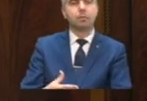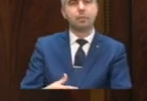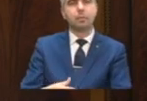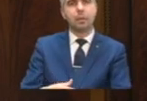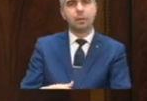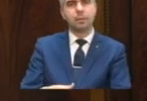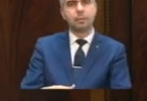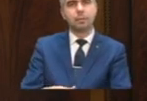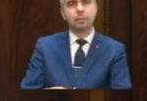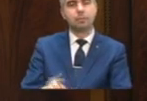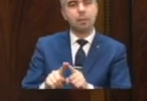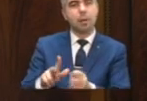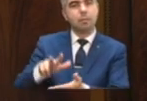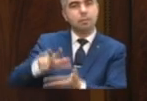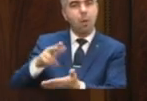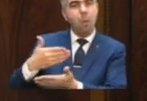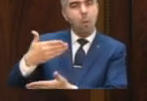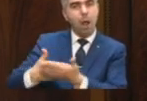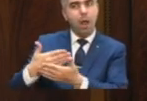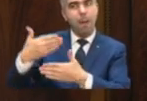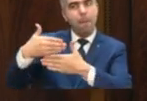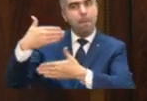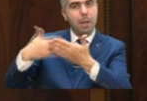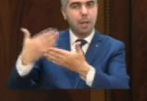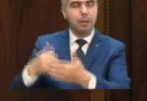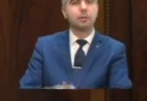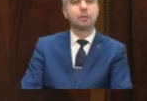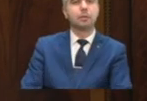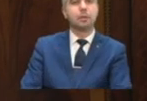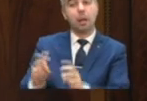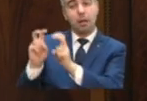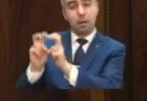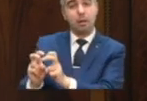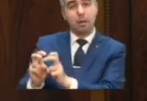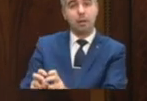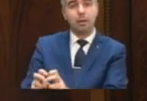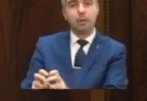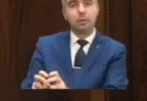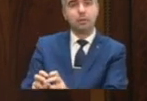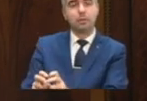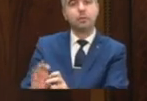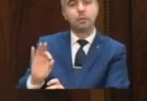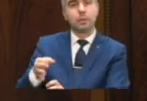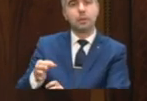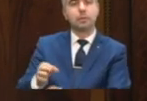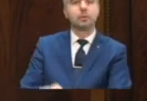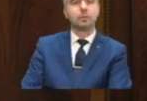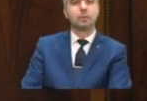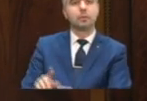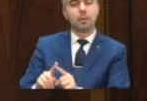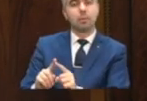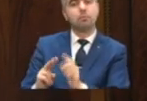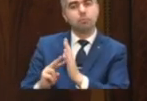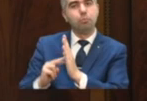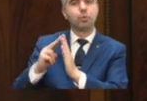فيما يخص لي زوتوريزاسيون ديال البناء راهما نازلين. هي راهما نازلين ولكن ما نساوش بانهم نازلين ولكن بداو كيطلعوا